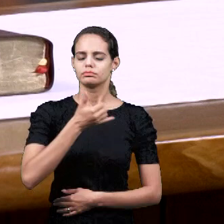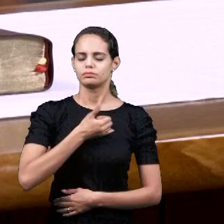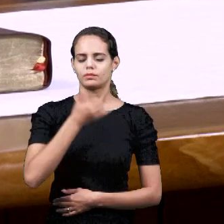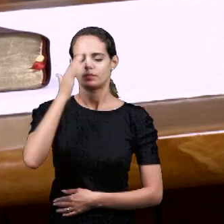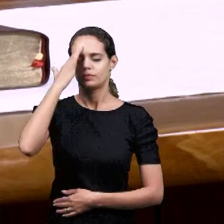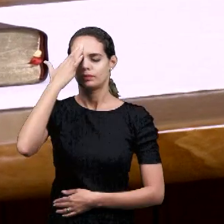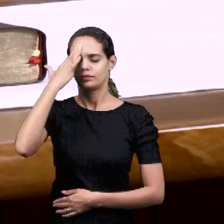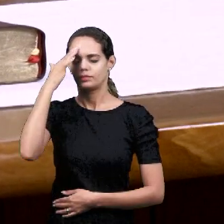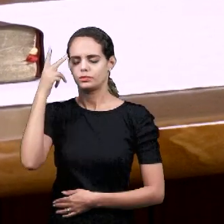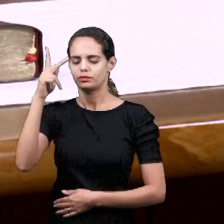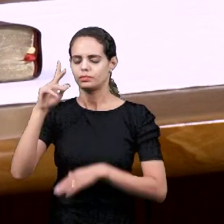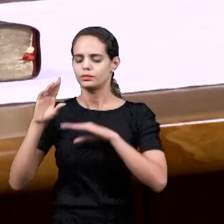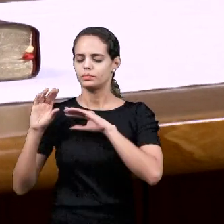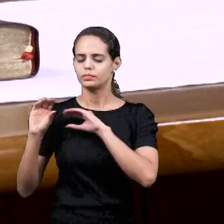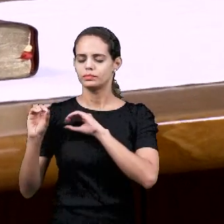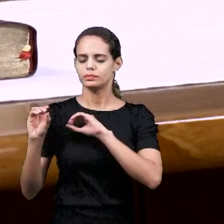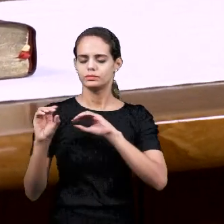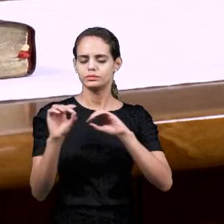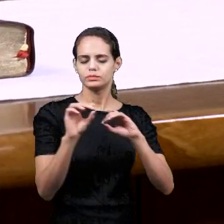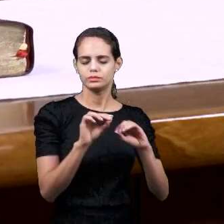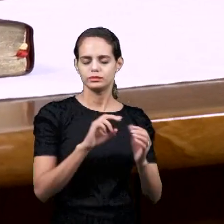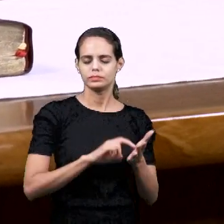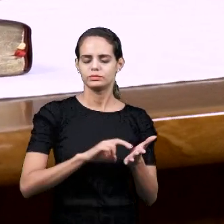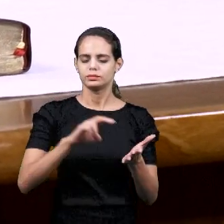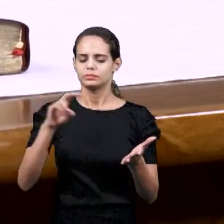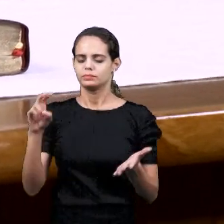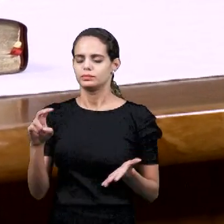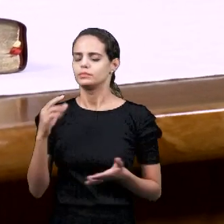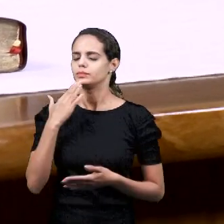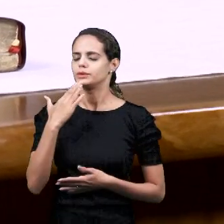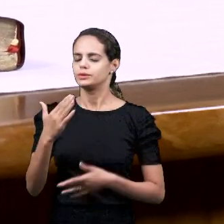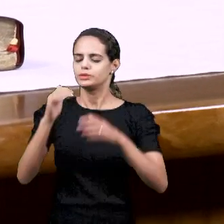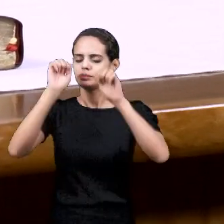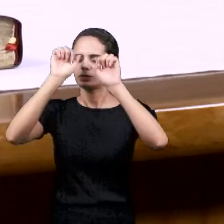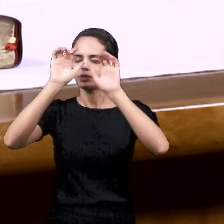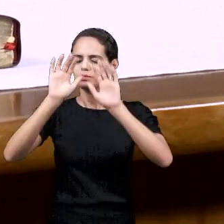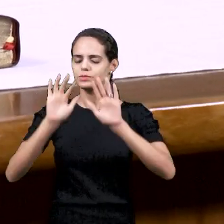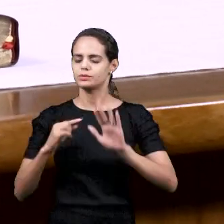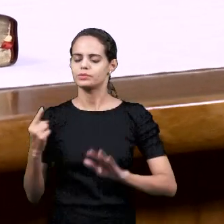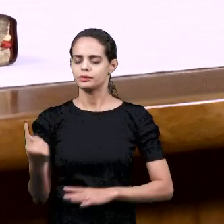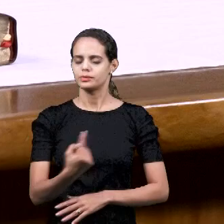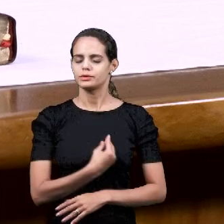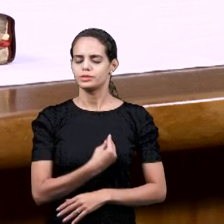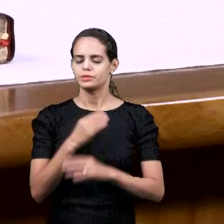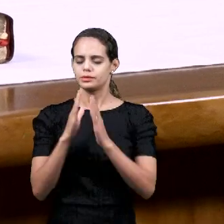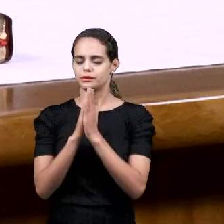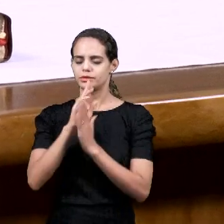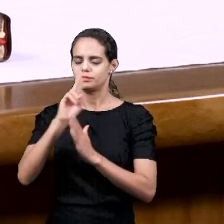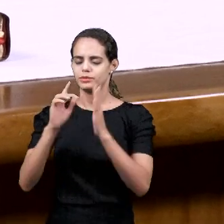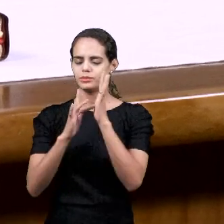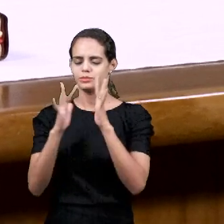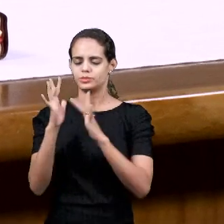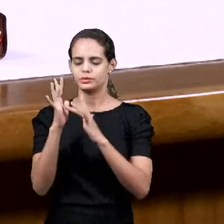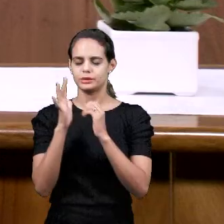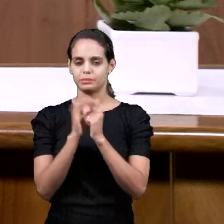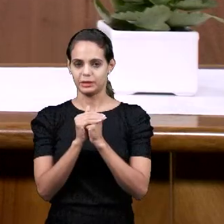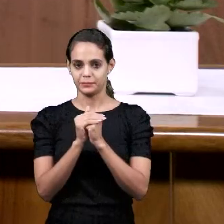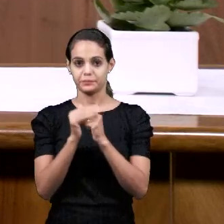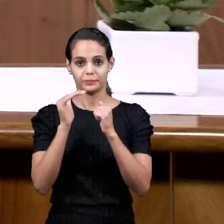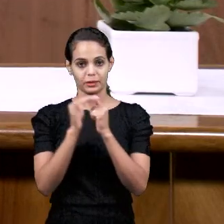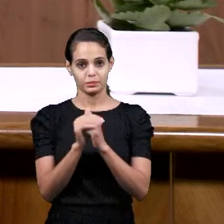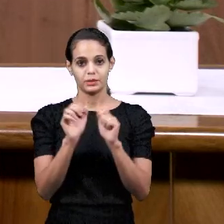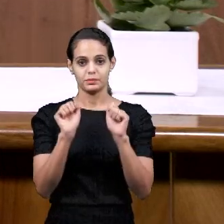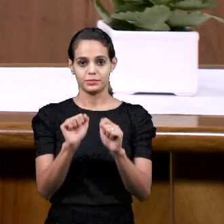enseignement ce matin. Nous demandons ainsi que Dieu nous bénisse. Nous prions dans le nom de Jésus. Amen. Amen. Tous peuvent